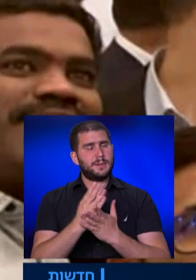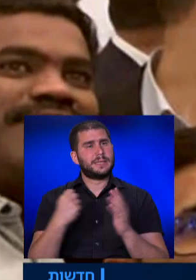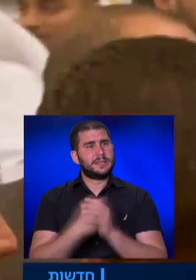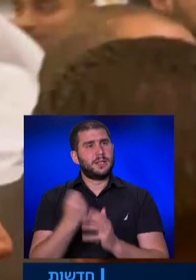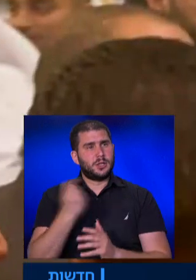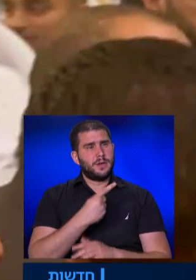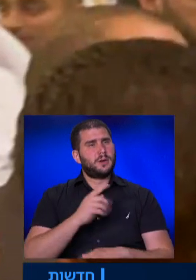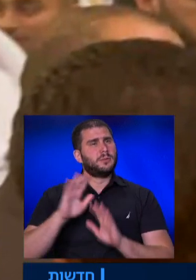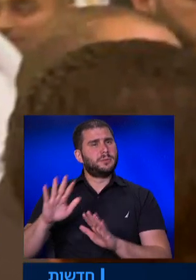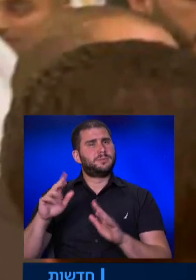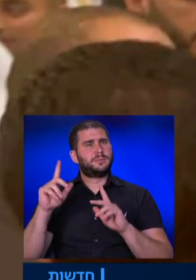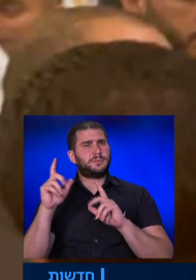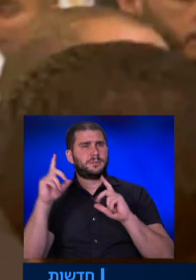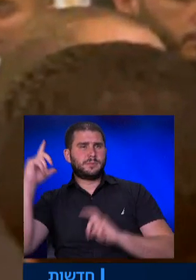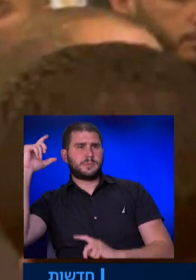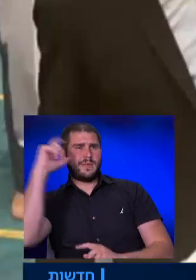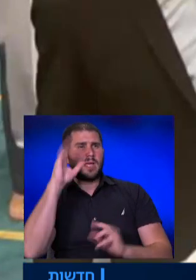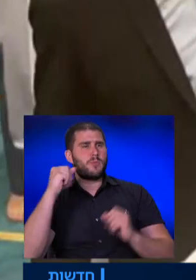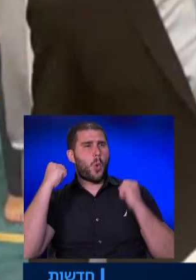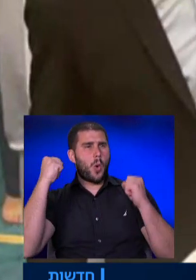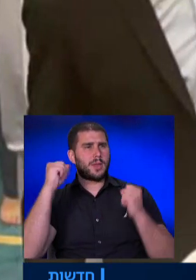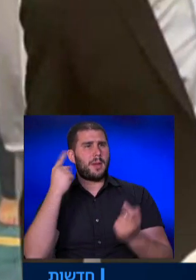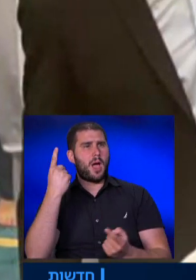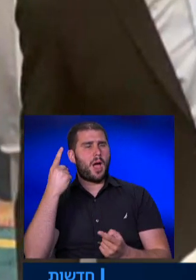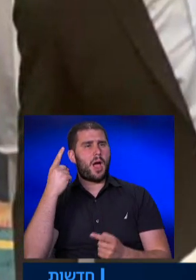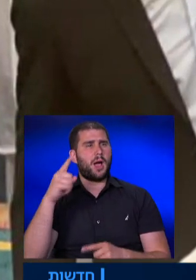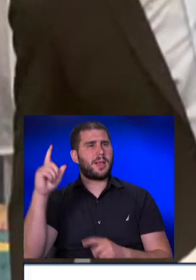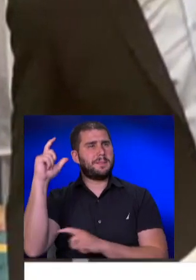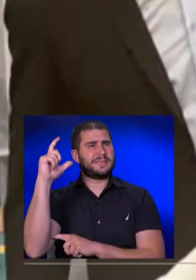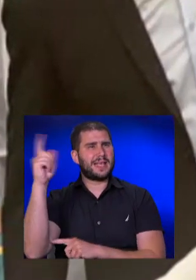בסוף השבוע את זמנו בצילומי סלפי עם אוהדים באחד המסגדים בקטר.